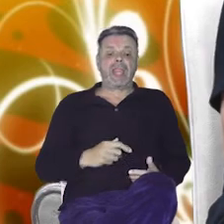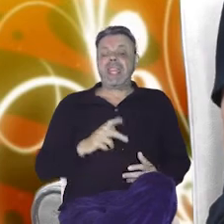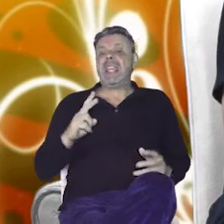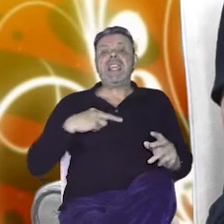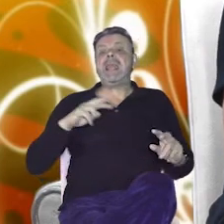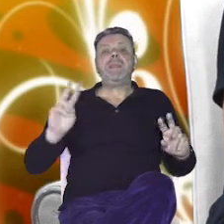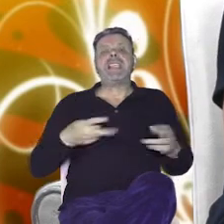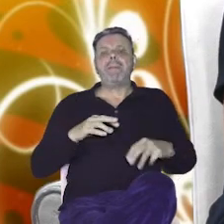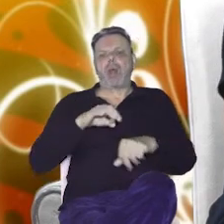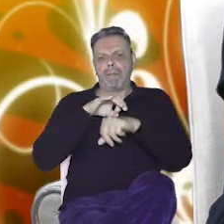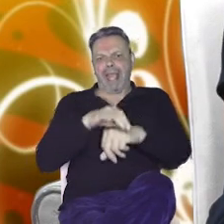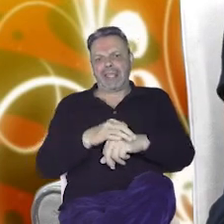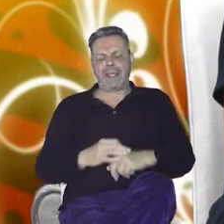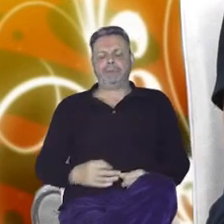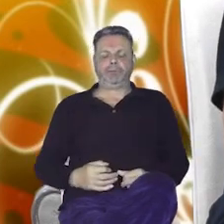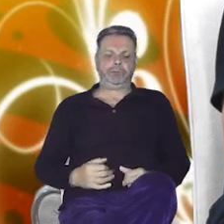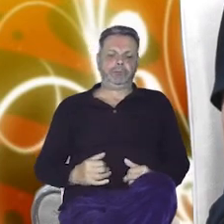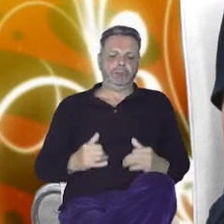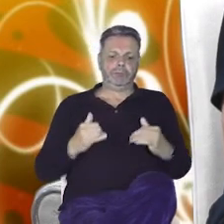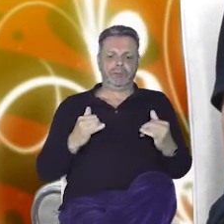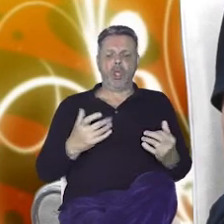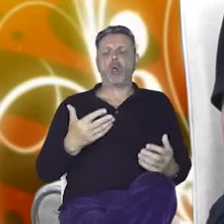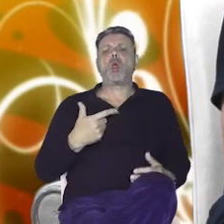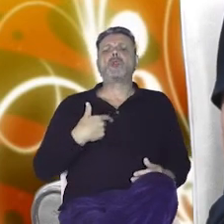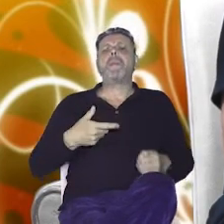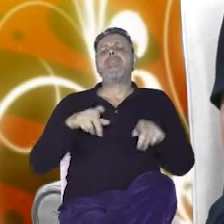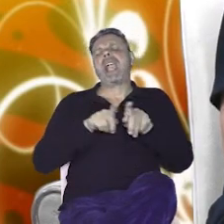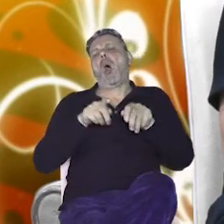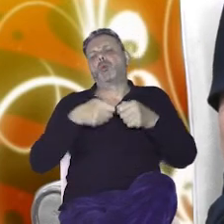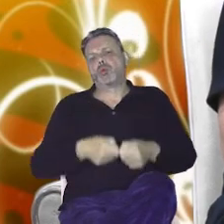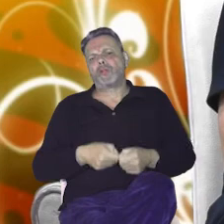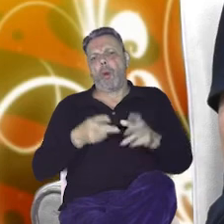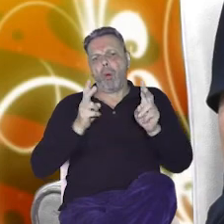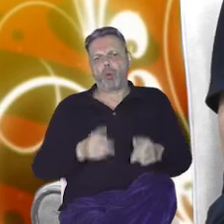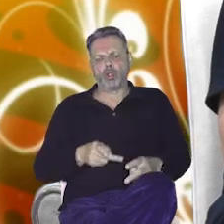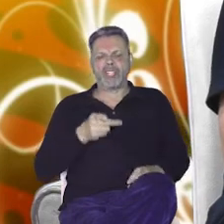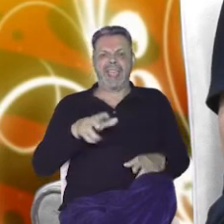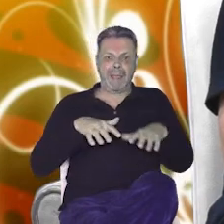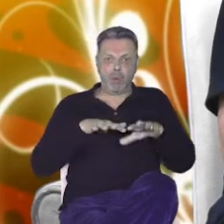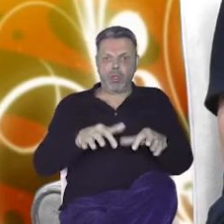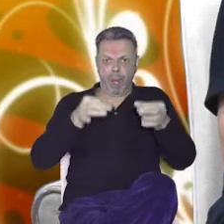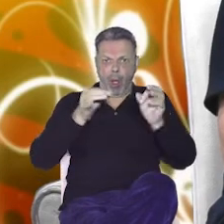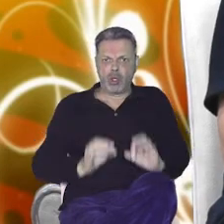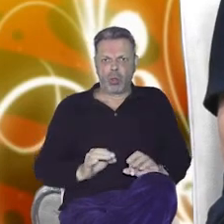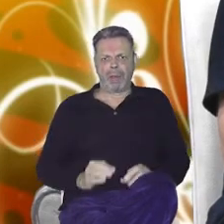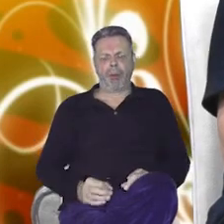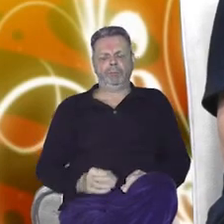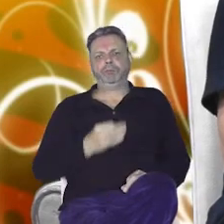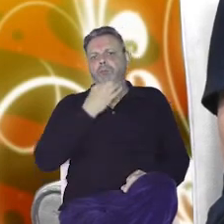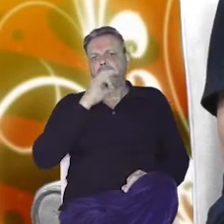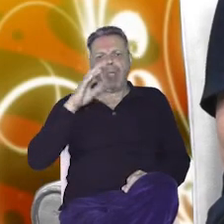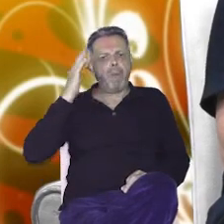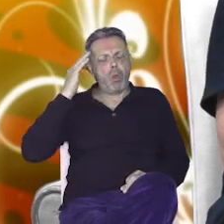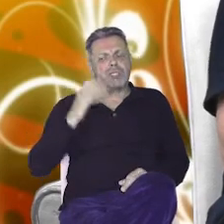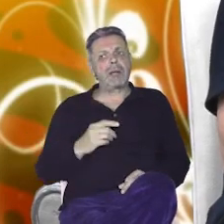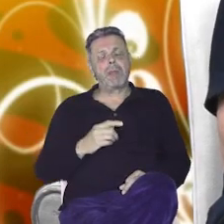pratiti. Sad, koliko smo mi kao društvo u mogućnosti da tim ljudima osiguramo bolju skrb, ja